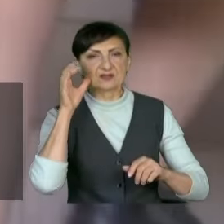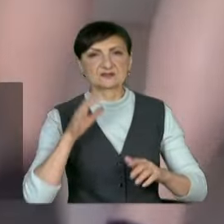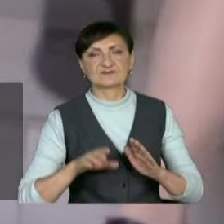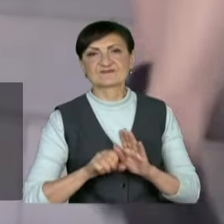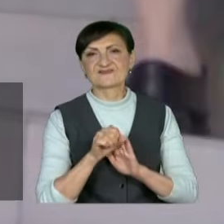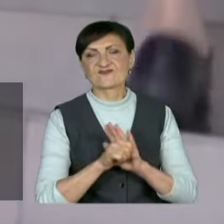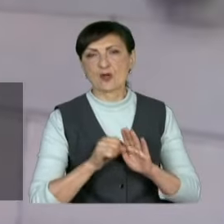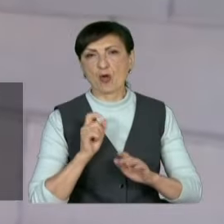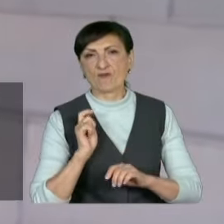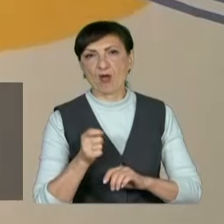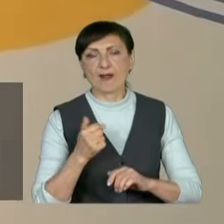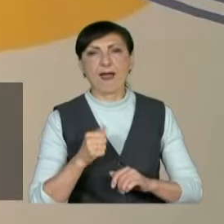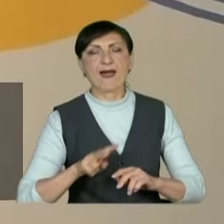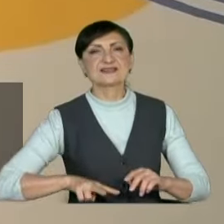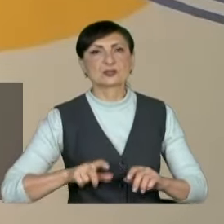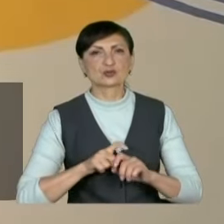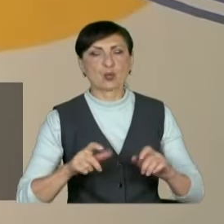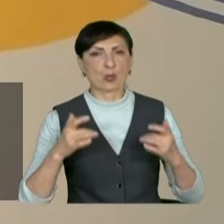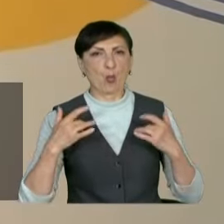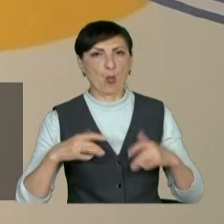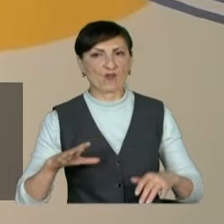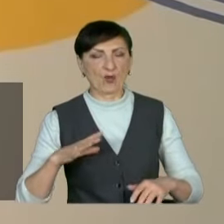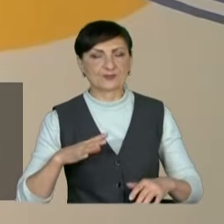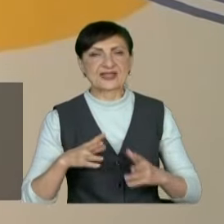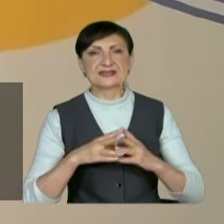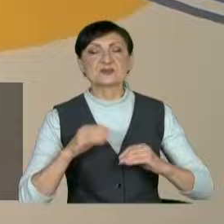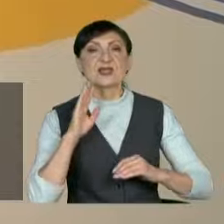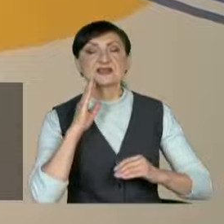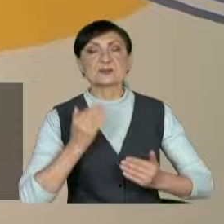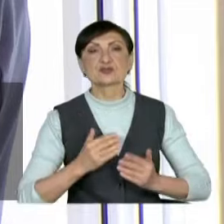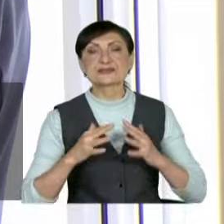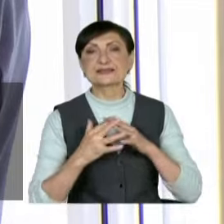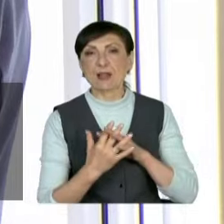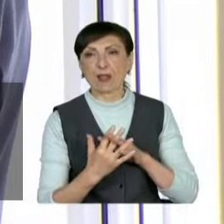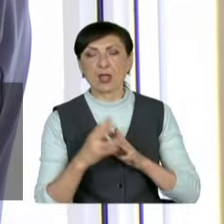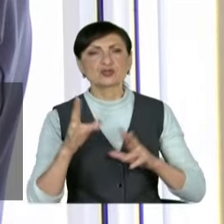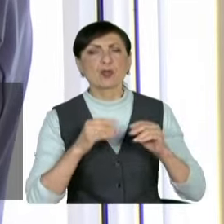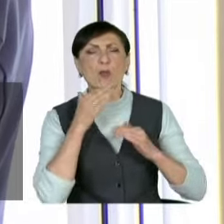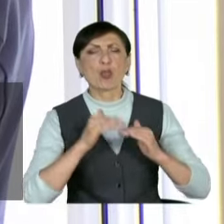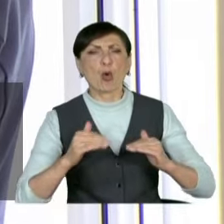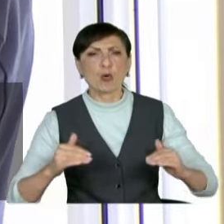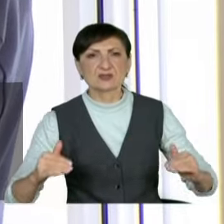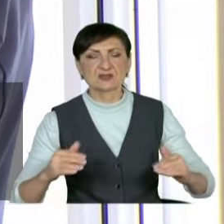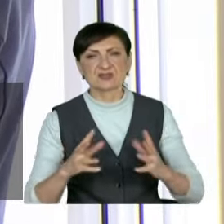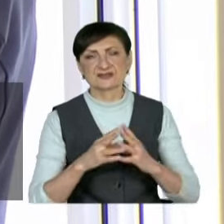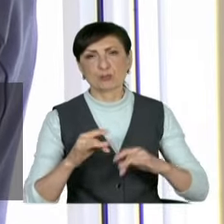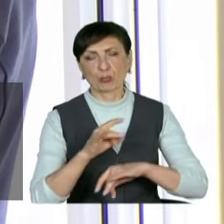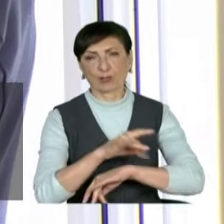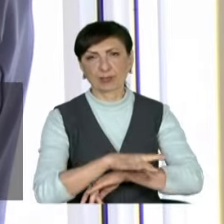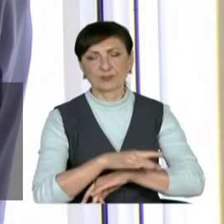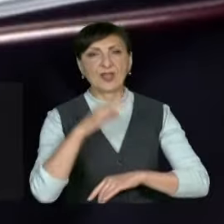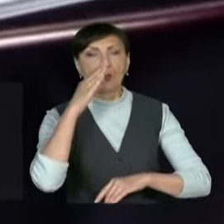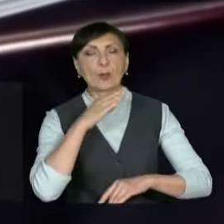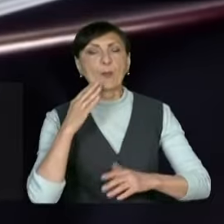строгий выговор, а директор школы уволился. Семья девочки проживает в селе, считается многодетной и малообеспеченной.